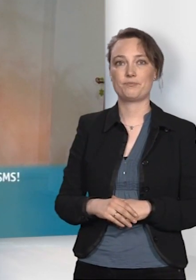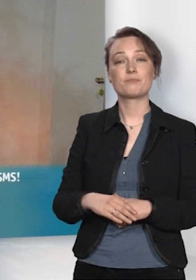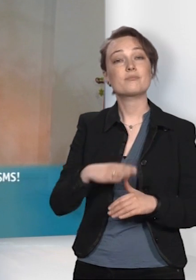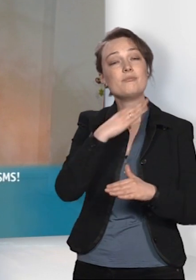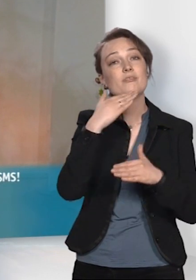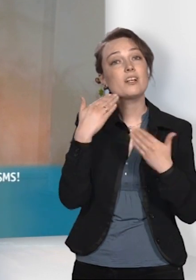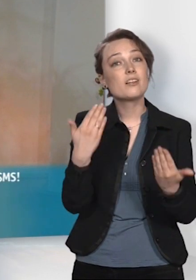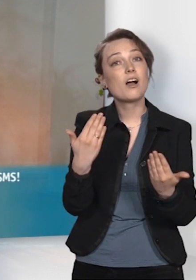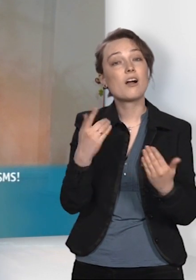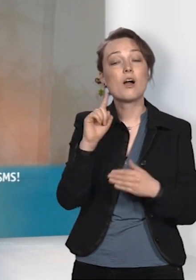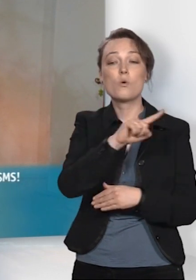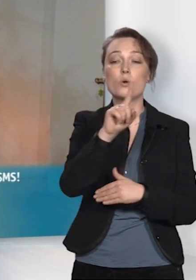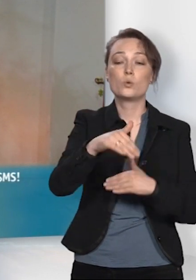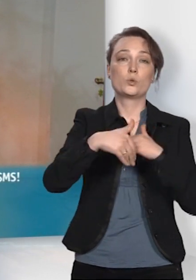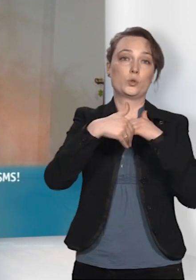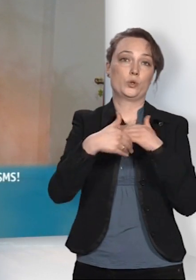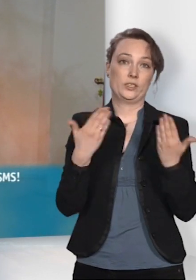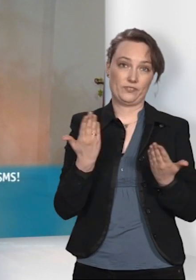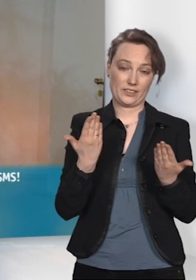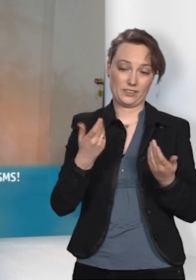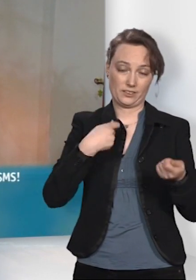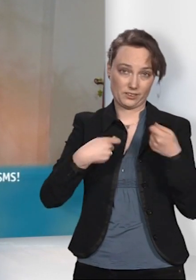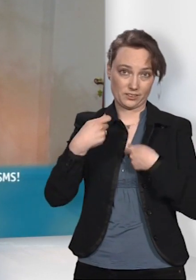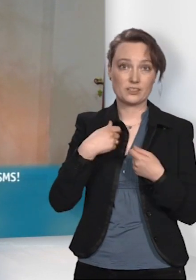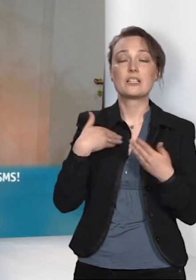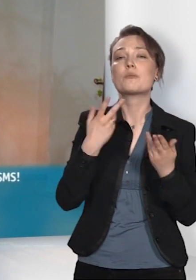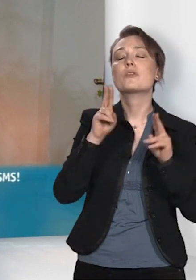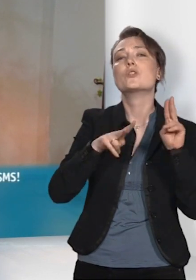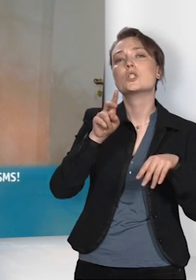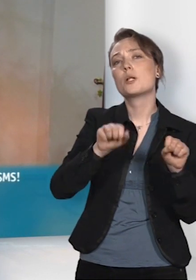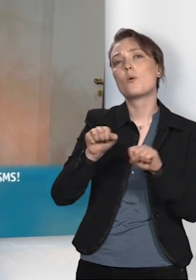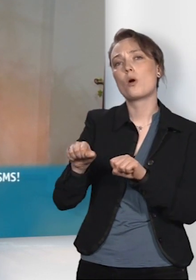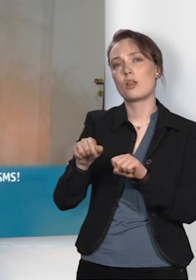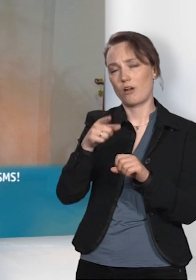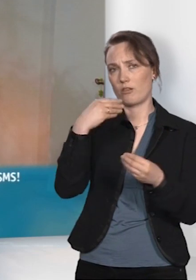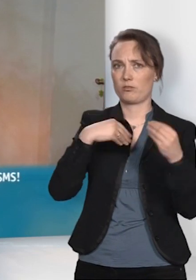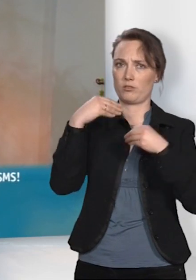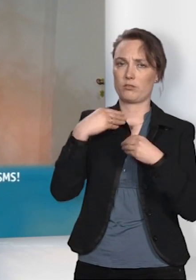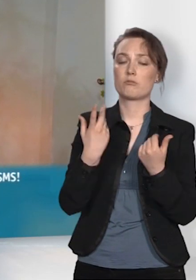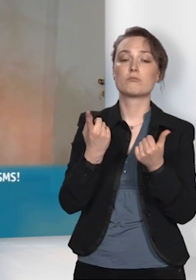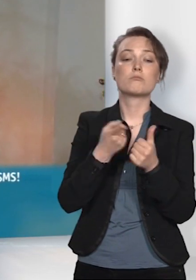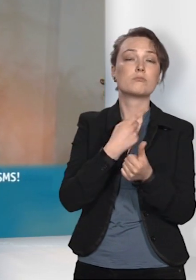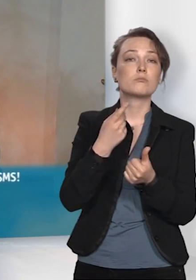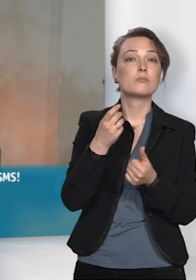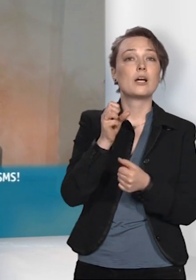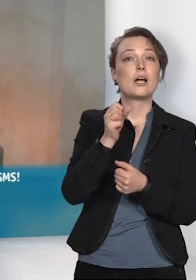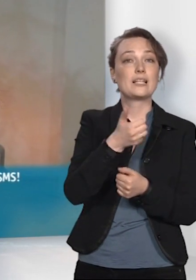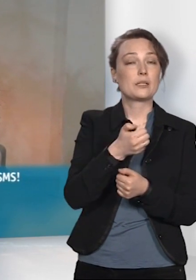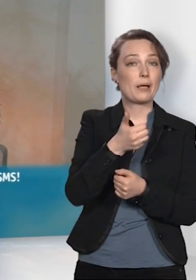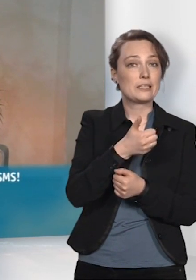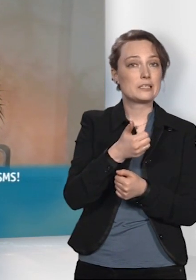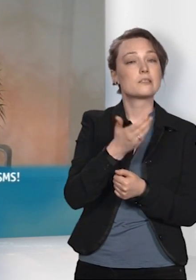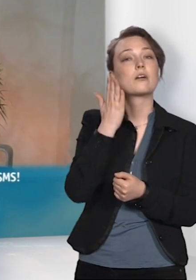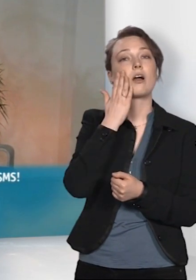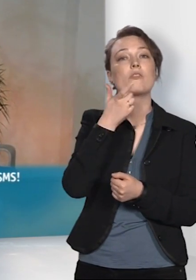Herzlichen Dank für alles, was Sie uns an Unterstützung zukommen lassen. Verschiedene Möglichkeiten gibt es, dies zu tun per SMS. Einfach das